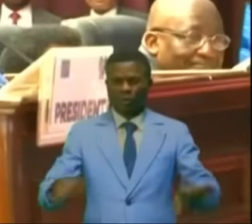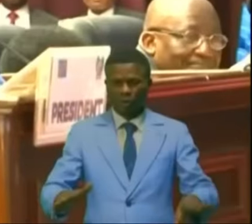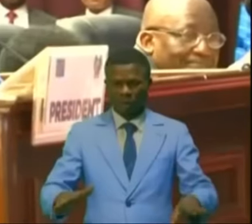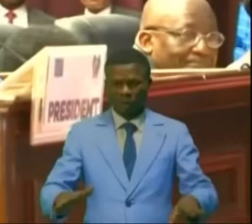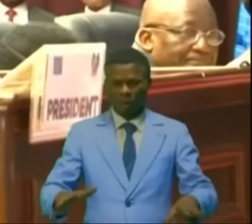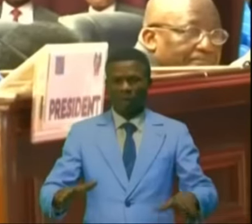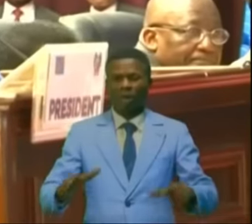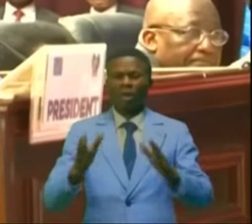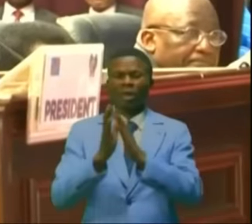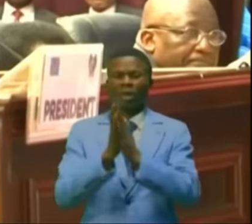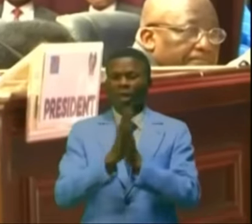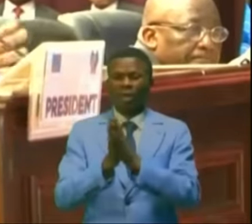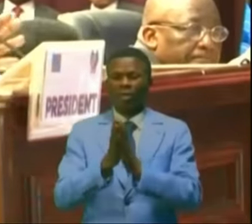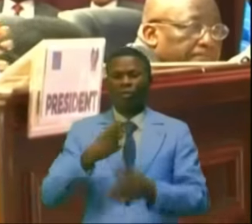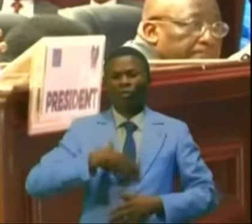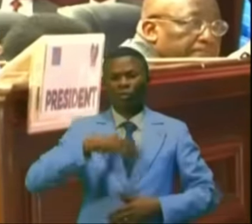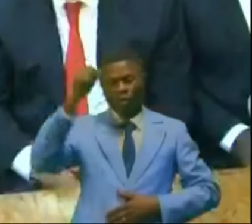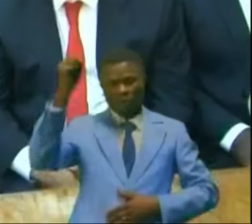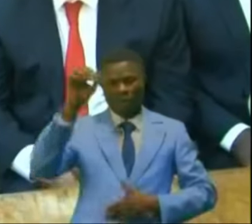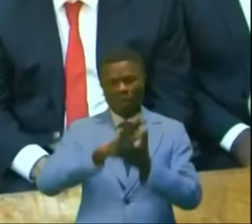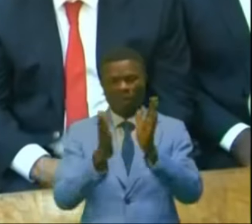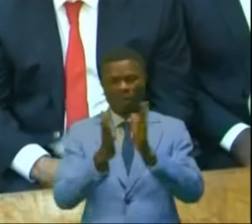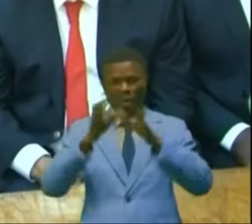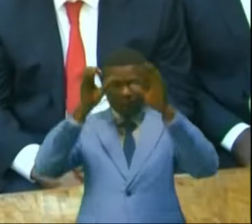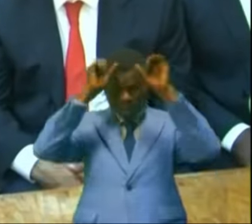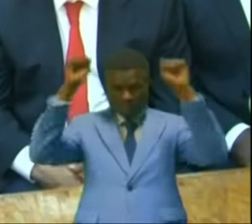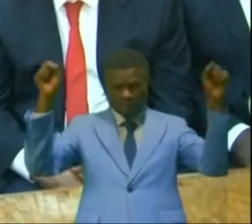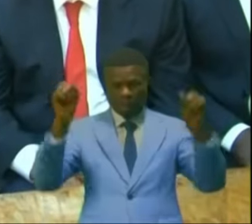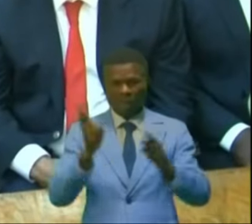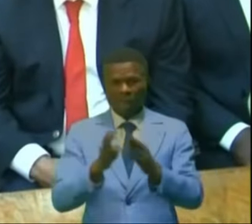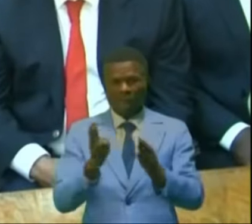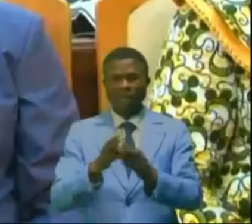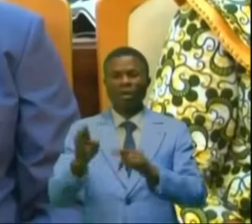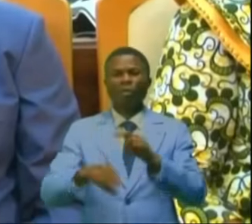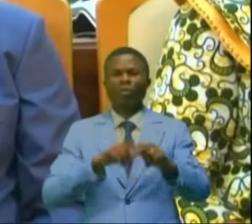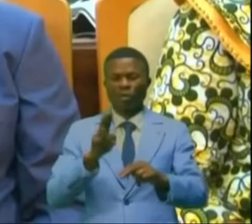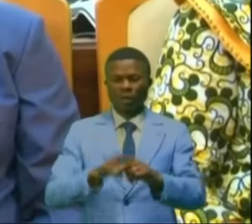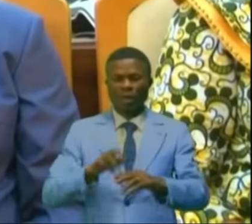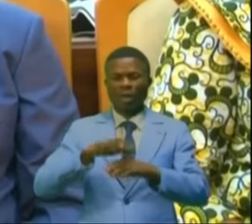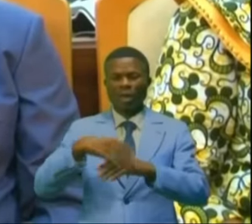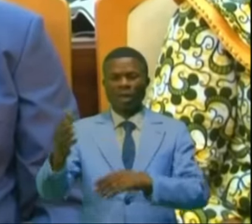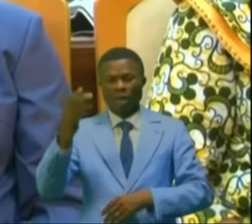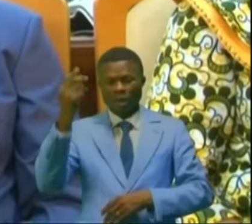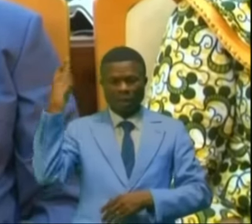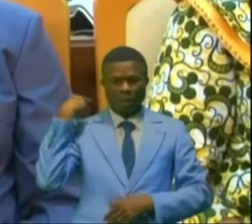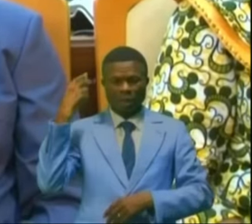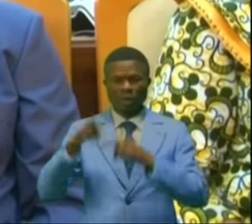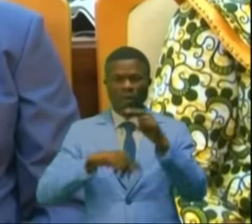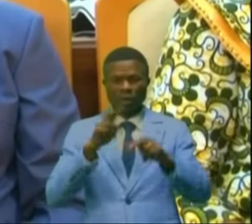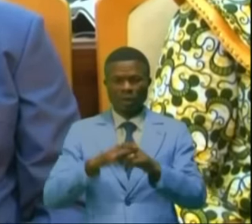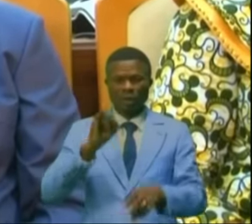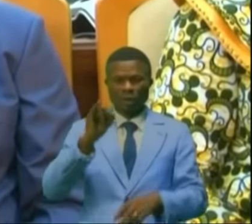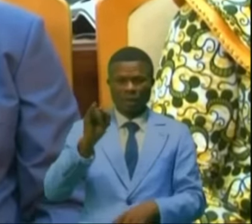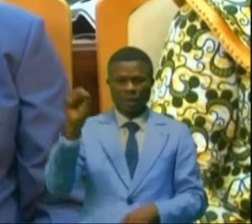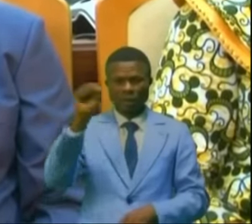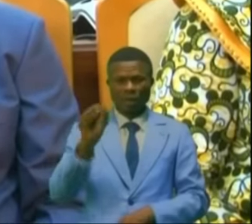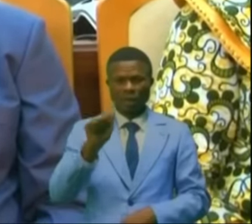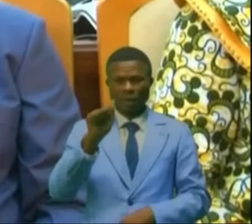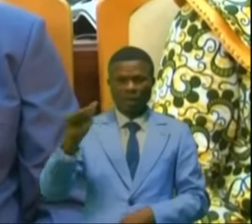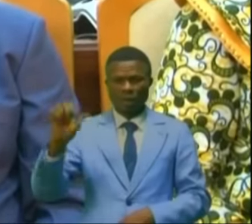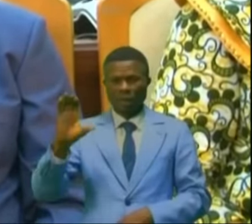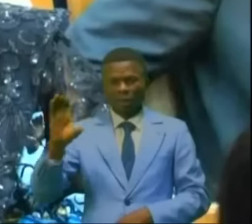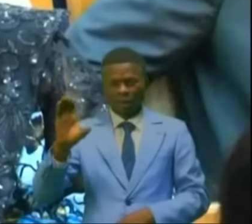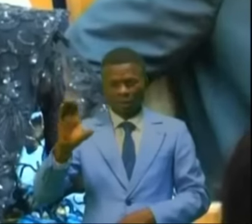par Vital Kamerhe au poste du président de l'Assemblée nationale, suivi du député national Isaac